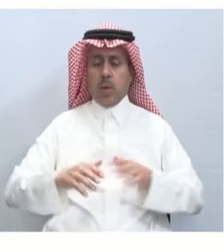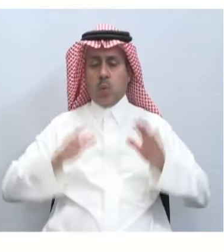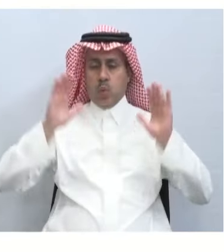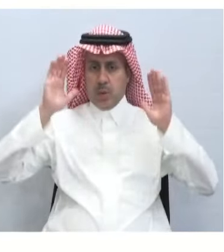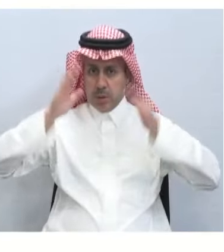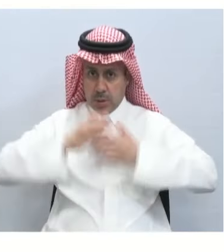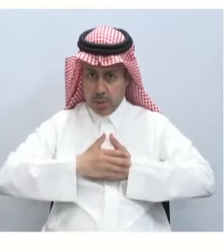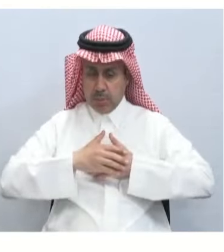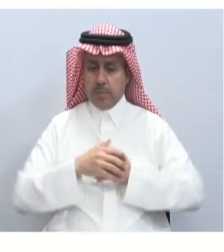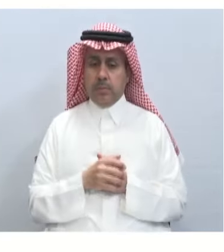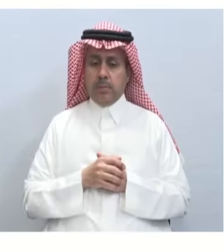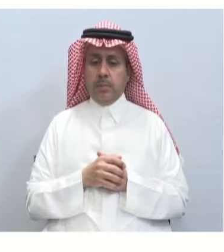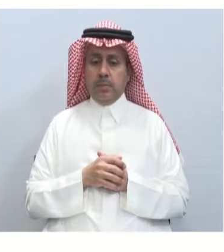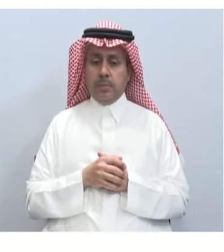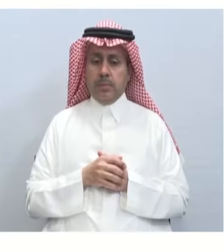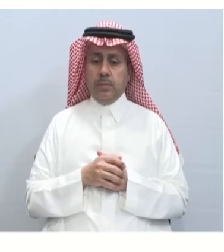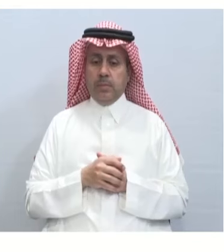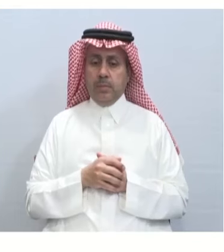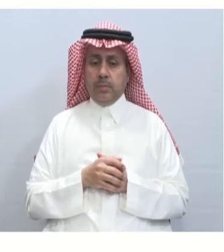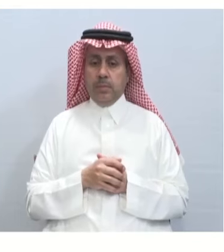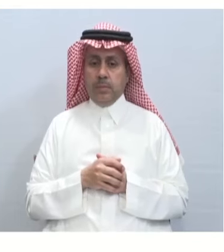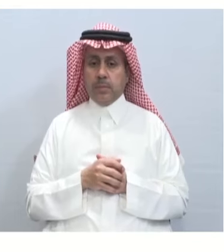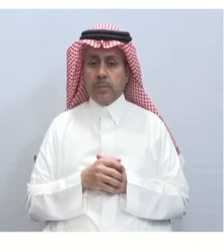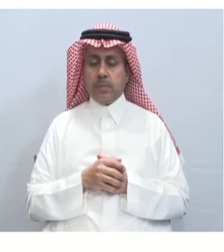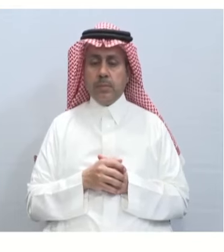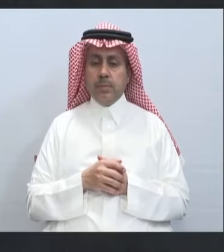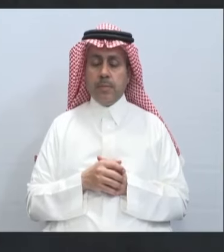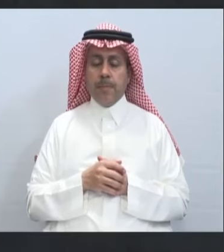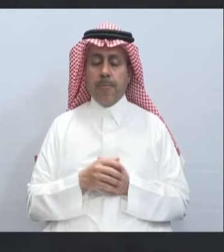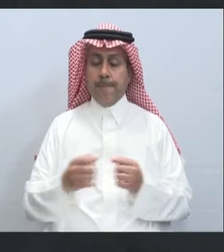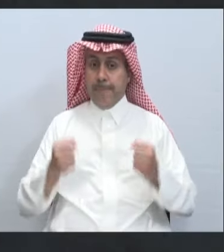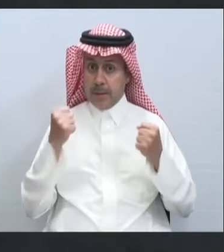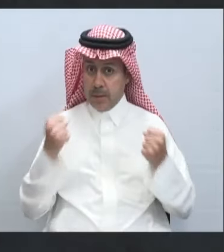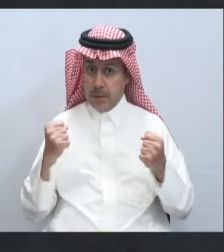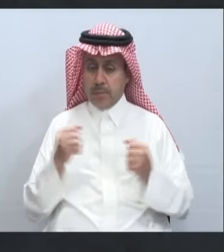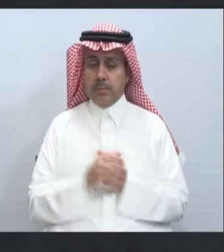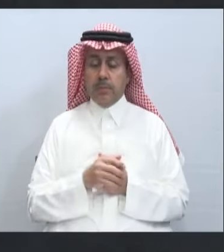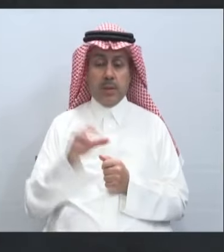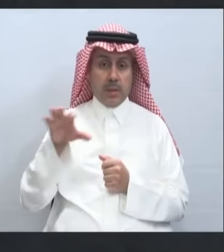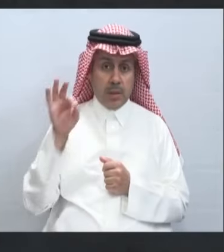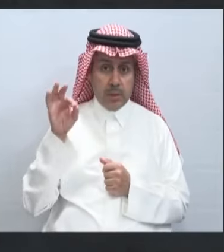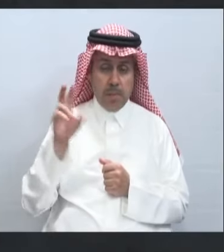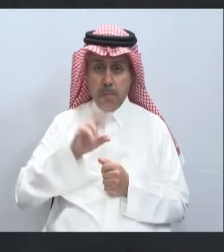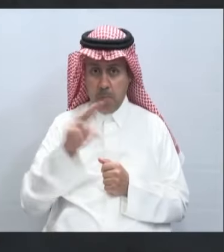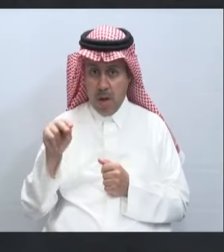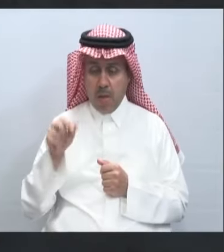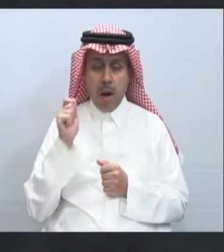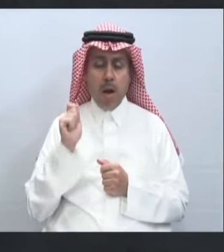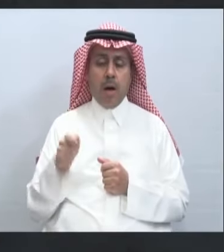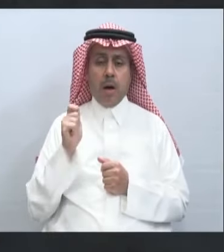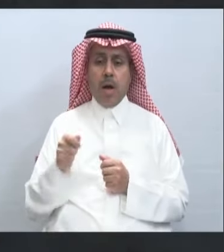وصلي بناء على هذا الحديث نستطيع ان نستخرج بعض الاحكام